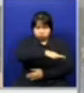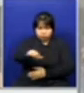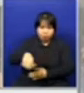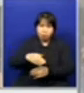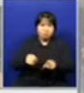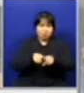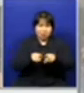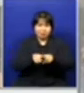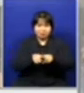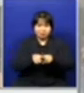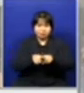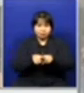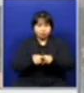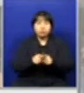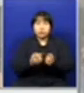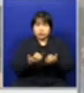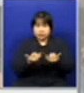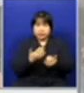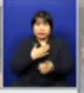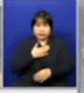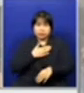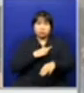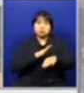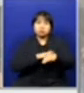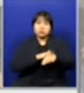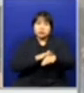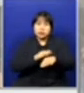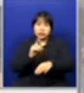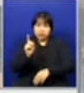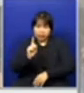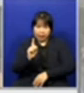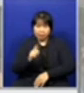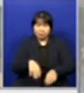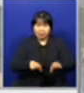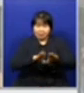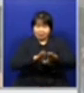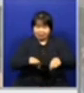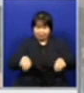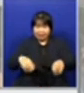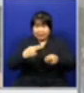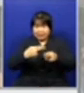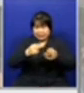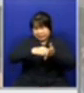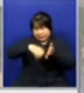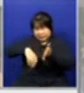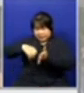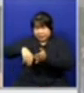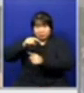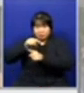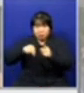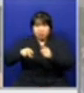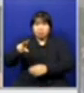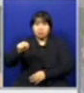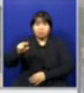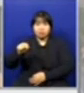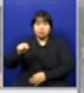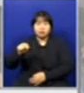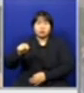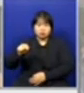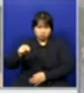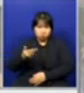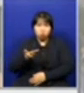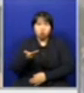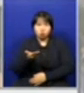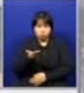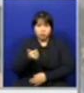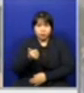พราะฉะนั้นเน้นย้ำเตือนว่าจากเด็กที่ตกหล่น 30% เนี่ยขอความกรุณา